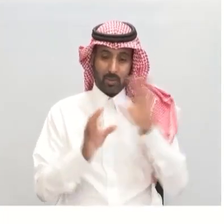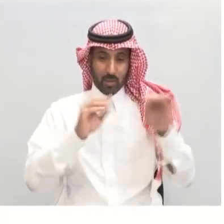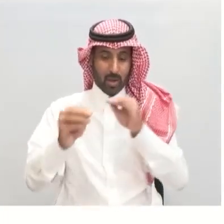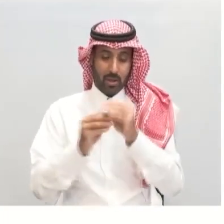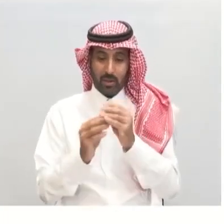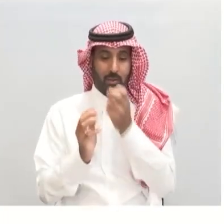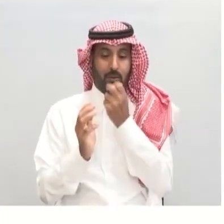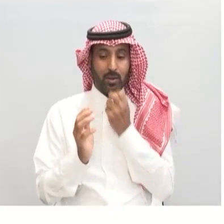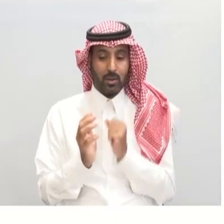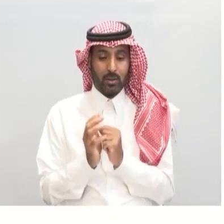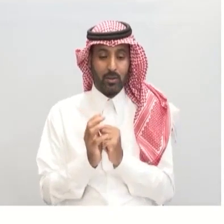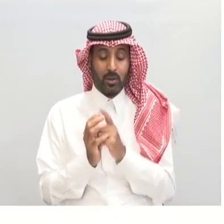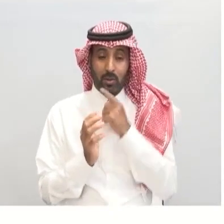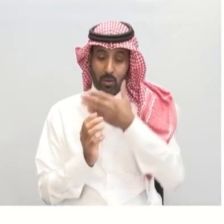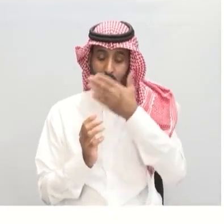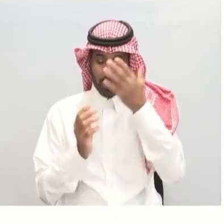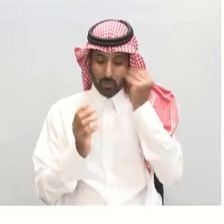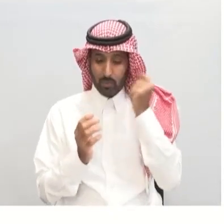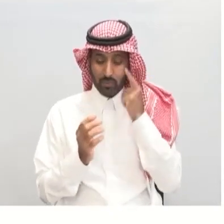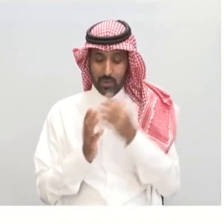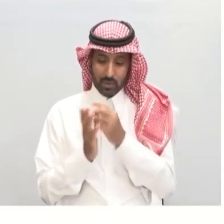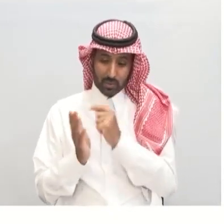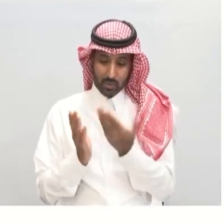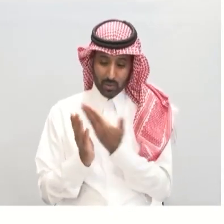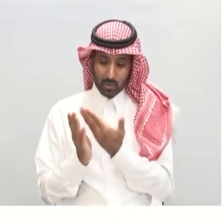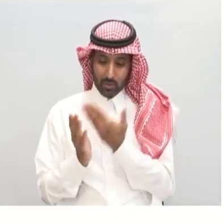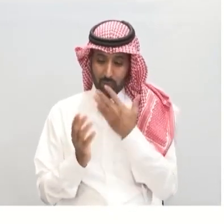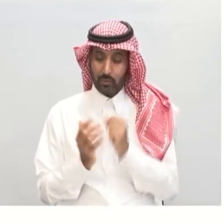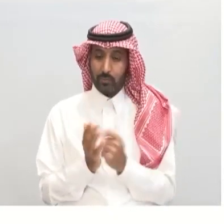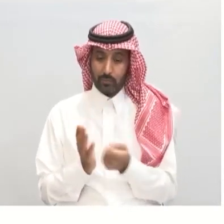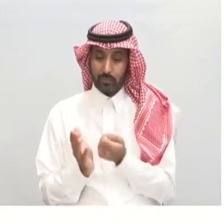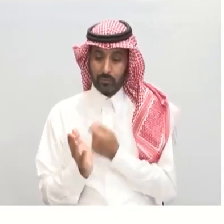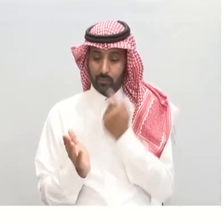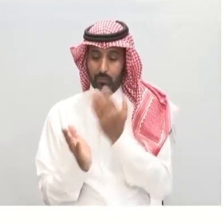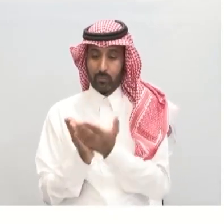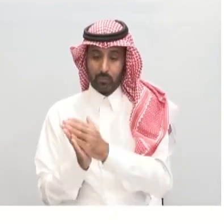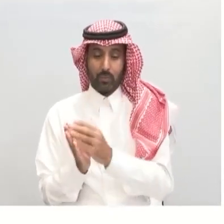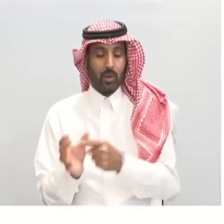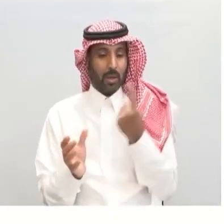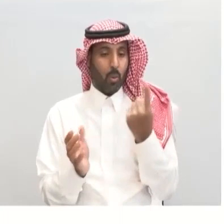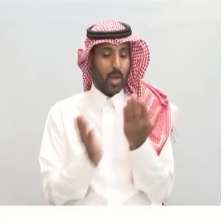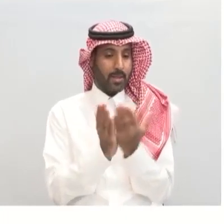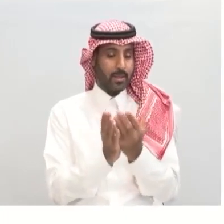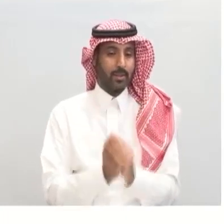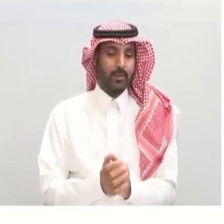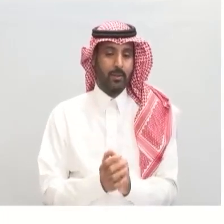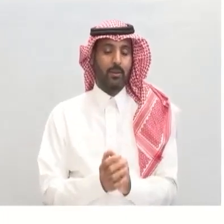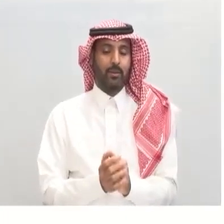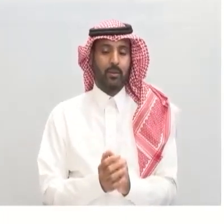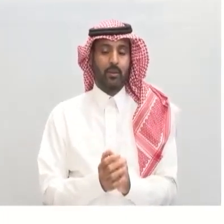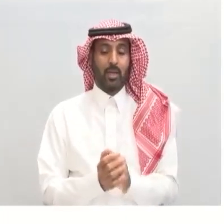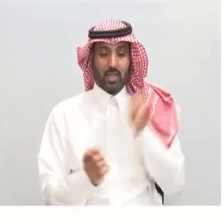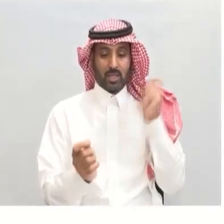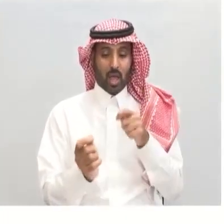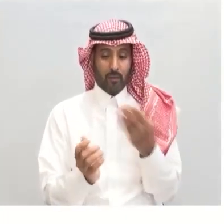القران الا وهو الحفظ في السطور ودرسنا اليوم هو الدرس الاول